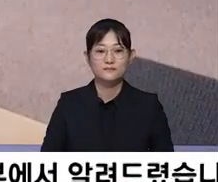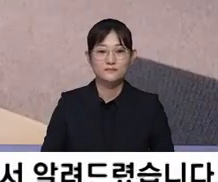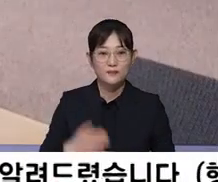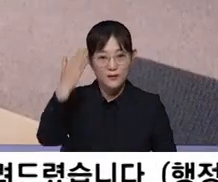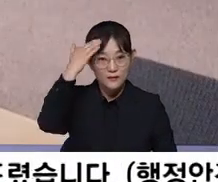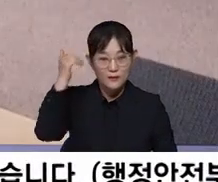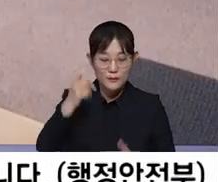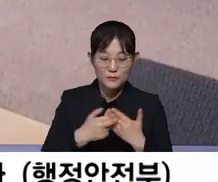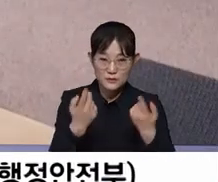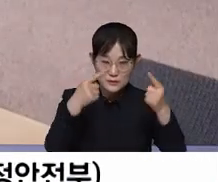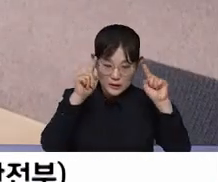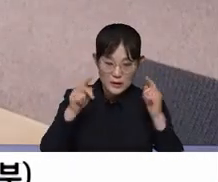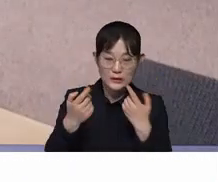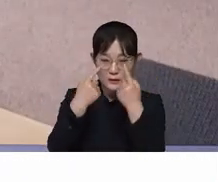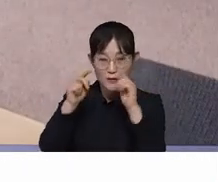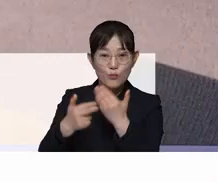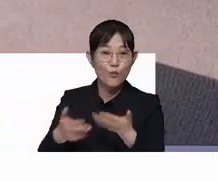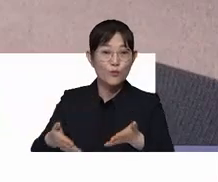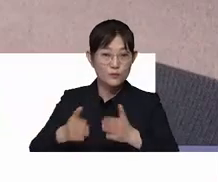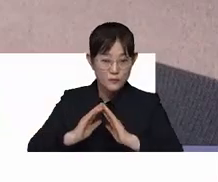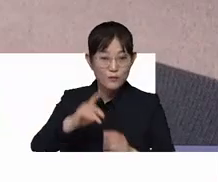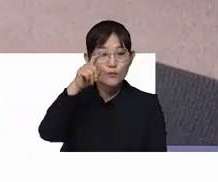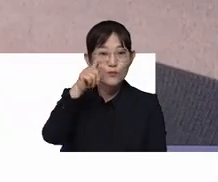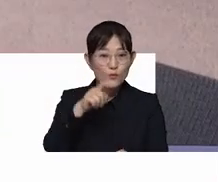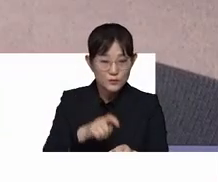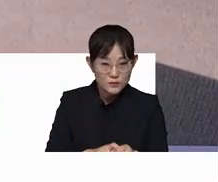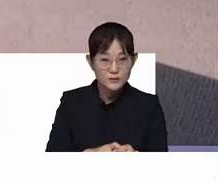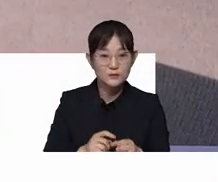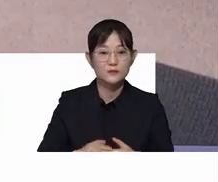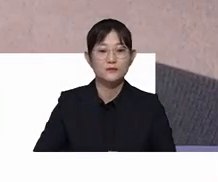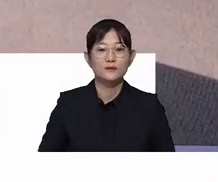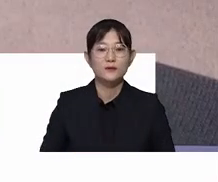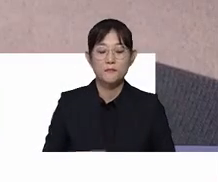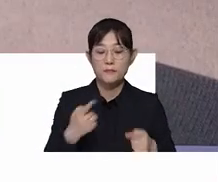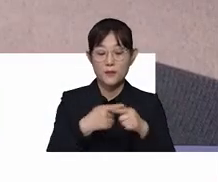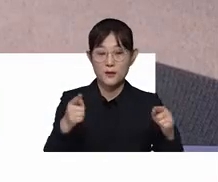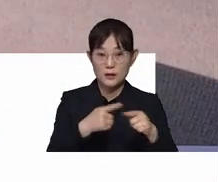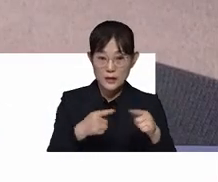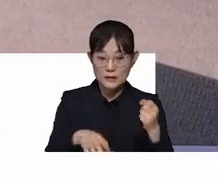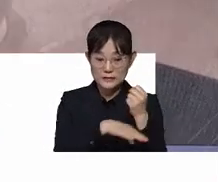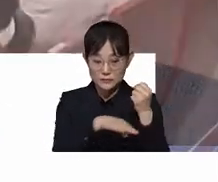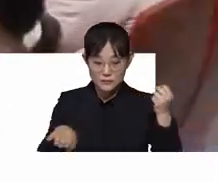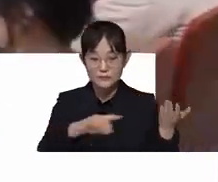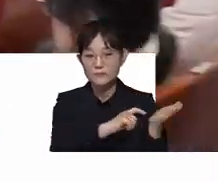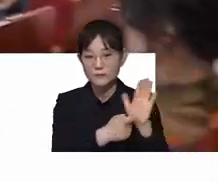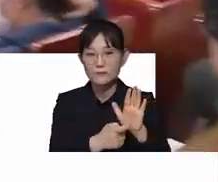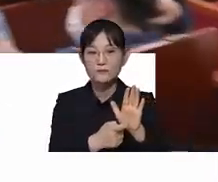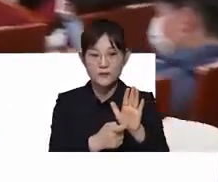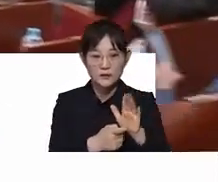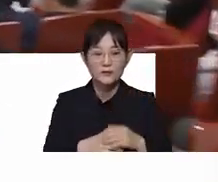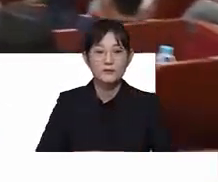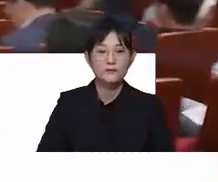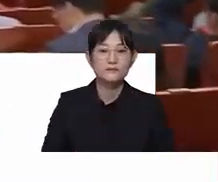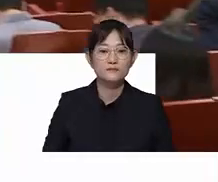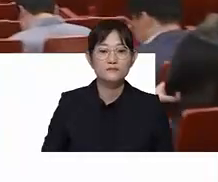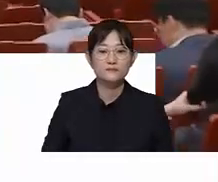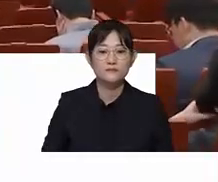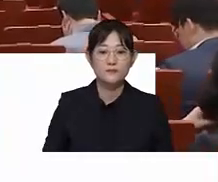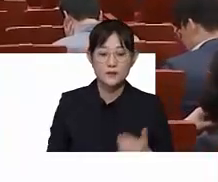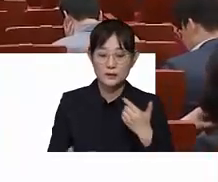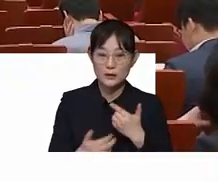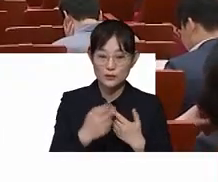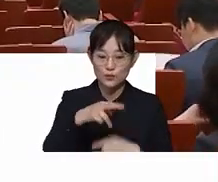전남 국립의대와 대학병원 신설 정부 추천대학 선정을 위한 평가 지표가 공개됐습니다. 용역기관은